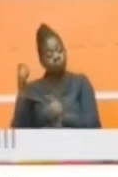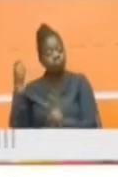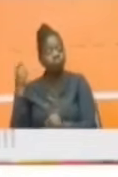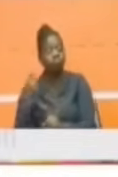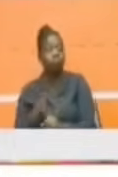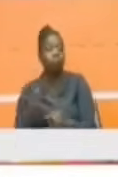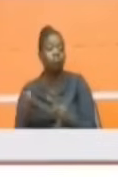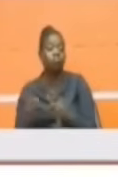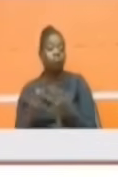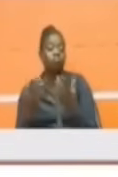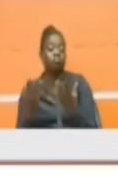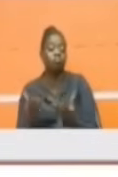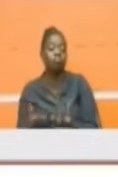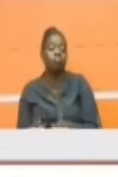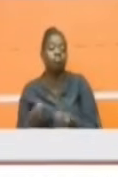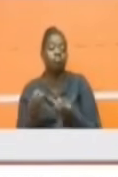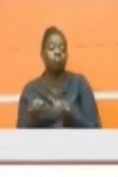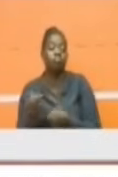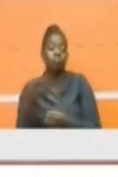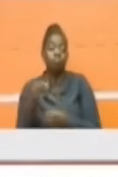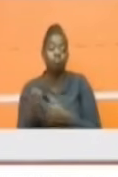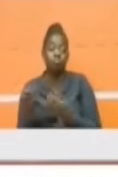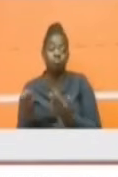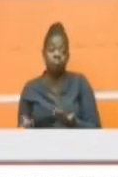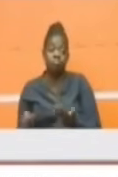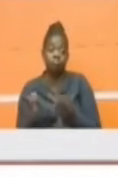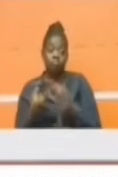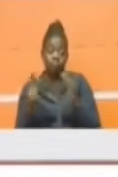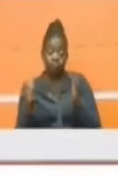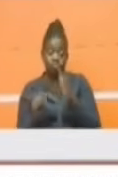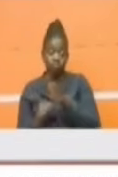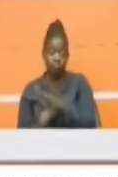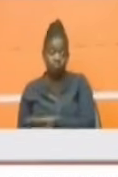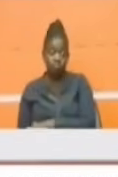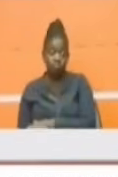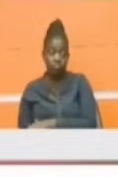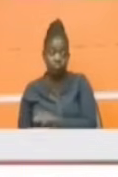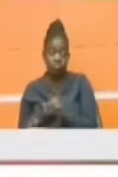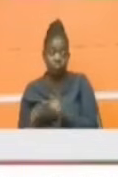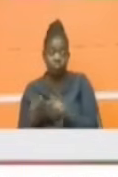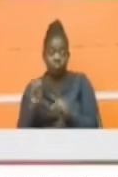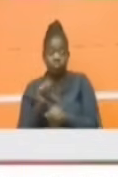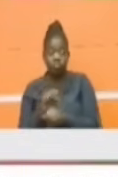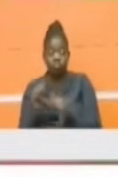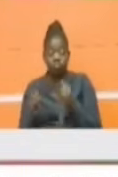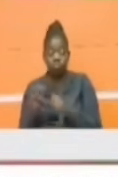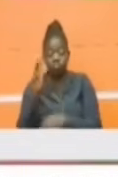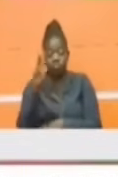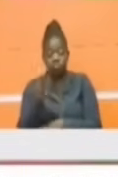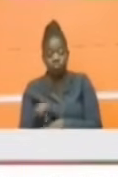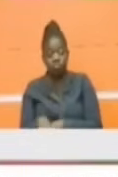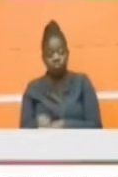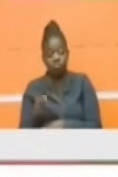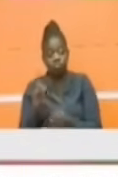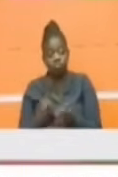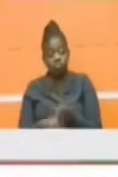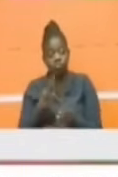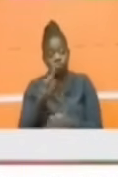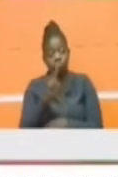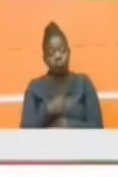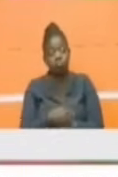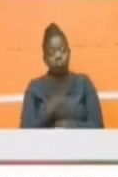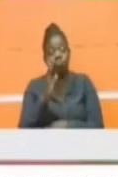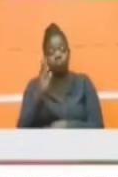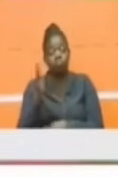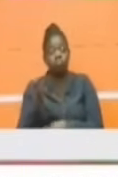olina okukaluba ensi neegonda bw'otakaluba ensi ejja kunyiga ate emirimu gino gye tunyooma gino nfunako